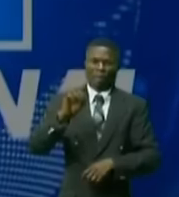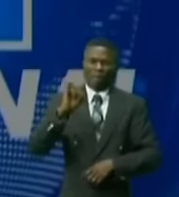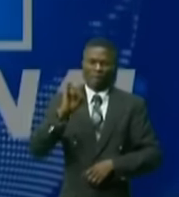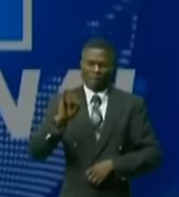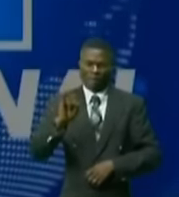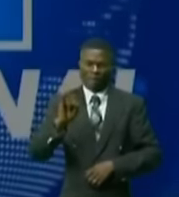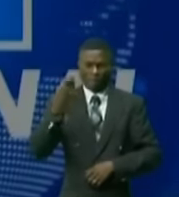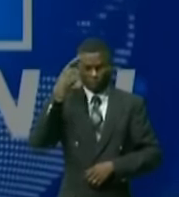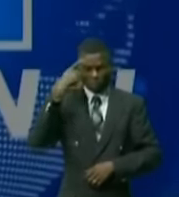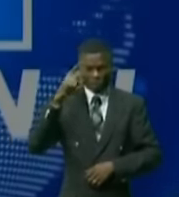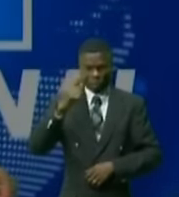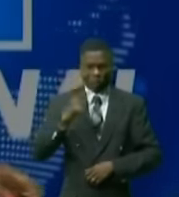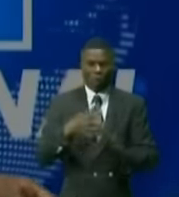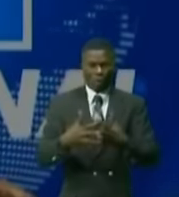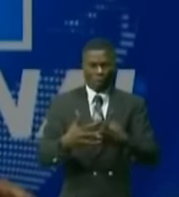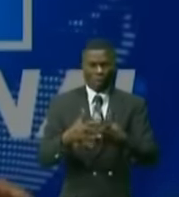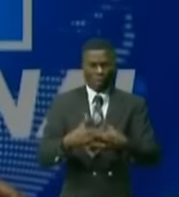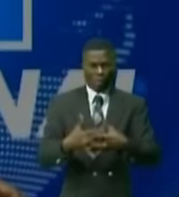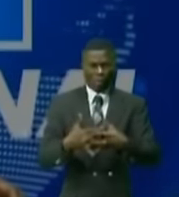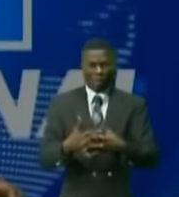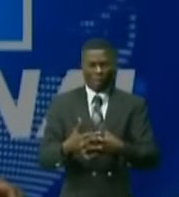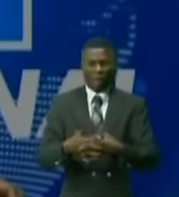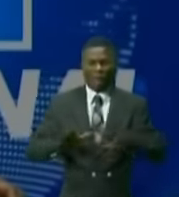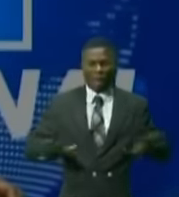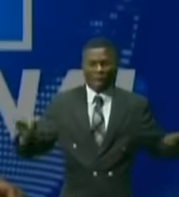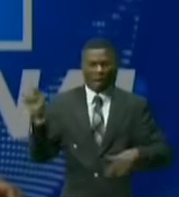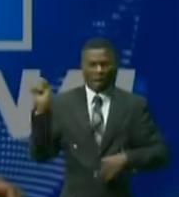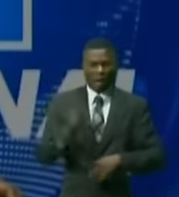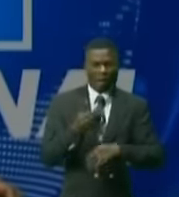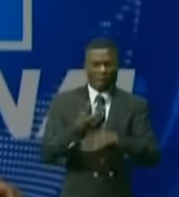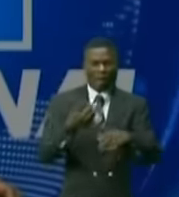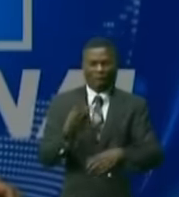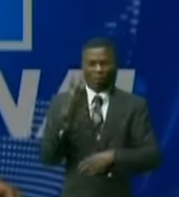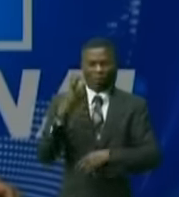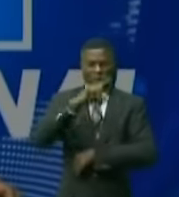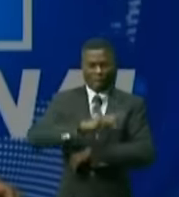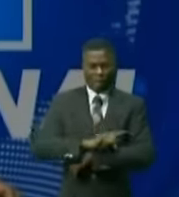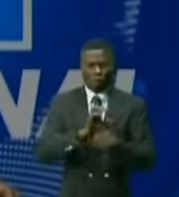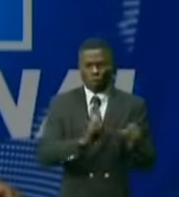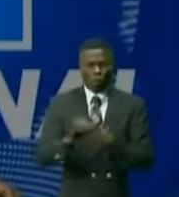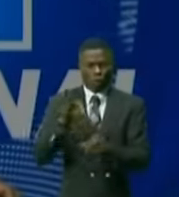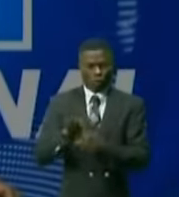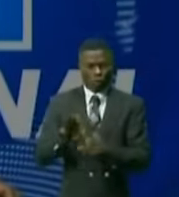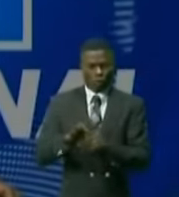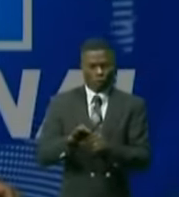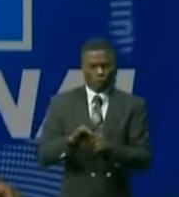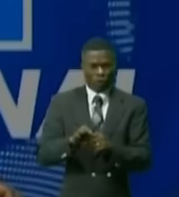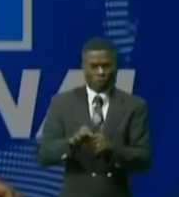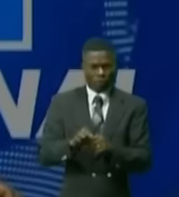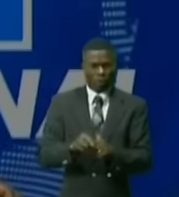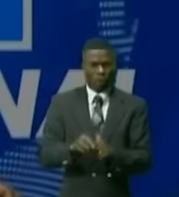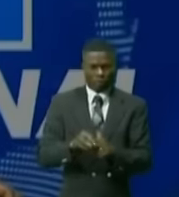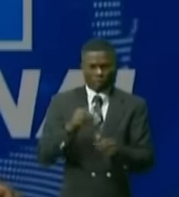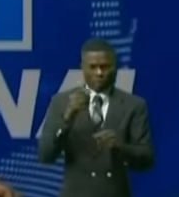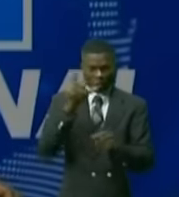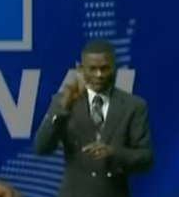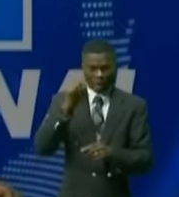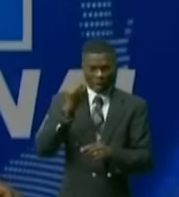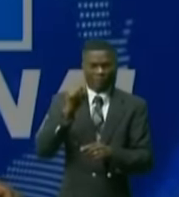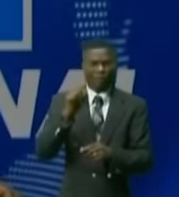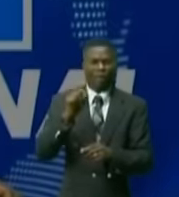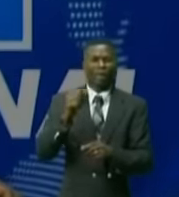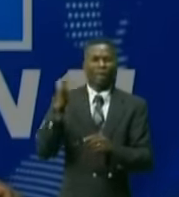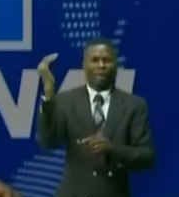nationale indépendante. Ces appareils arrivent à trois jours de la tenue des élections qui vont se tenir plutôt